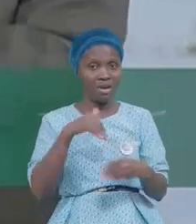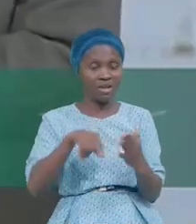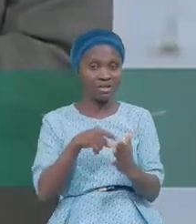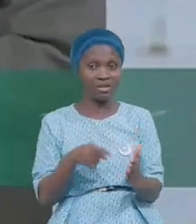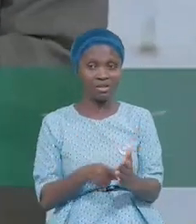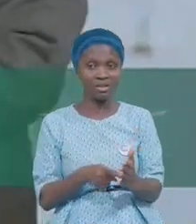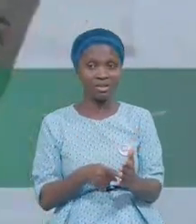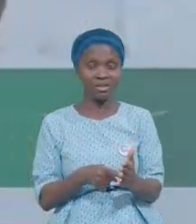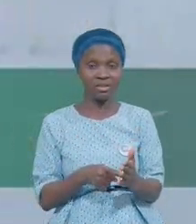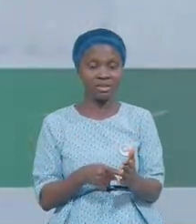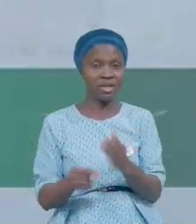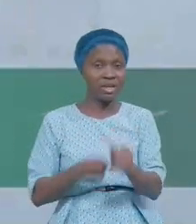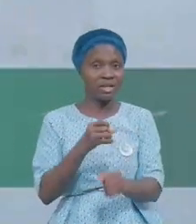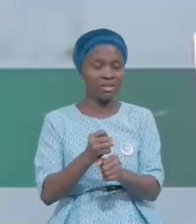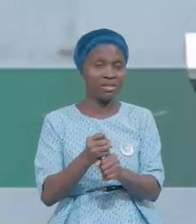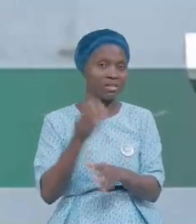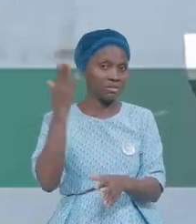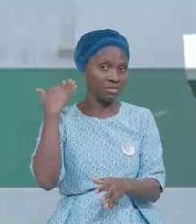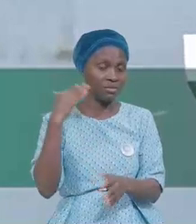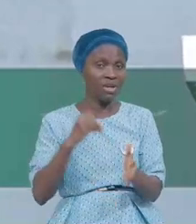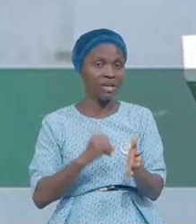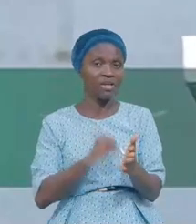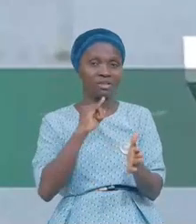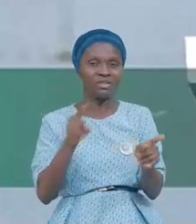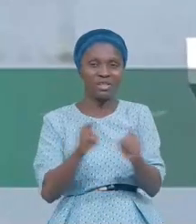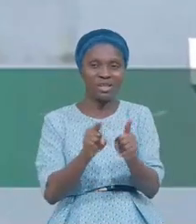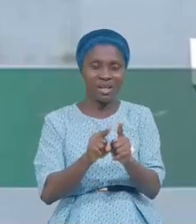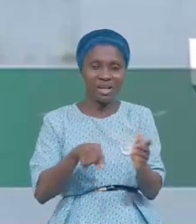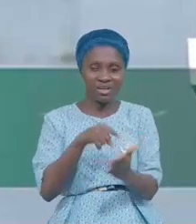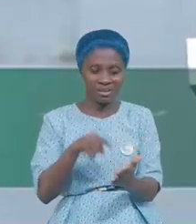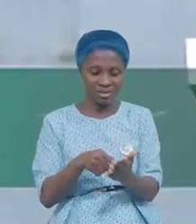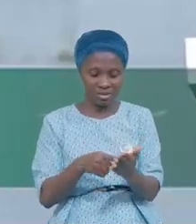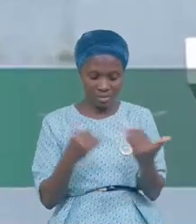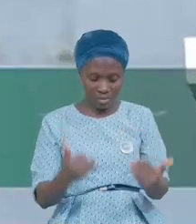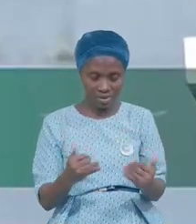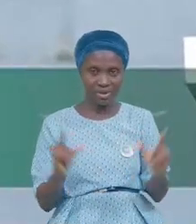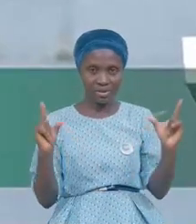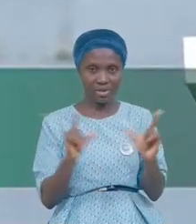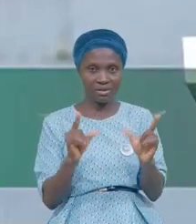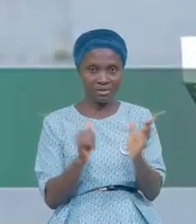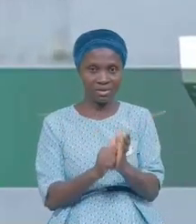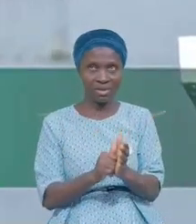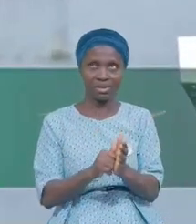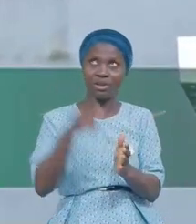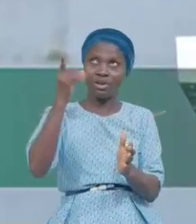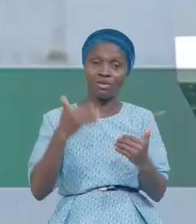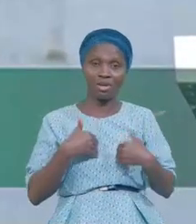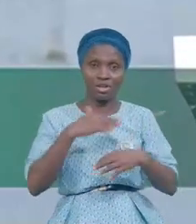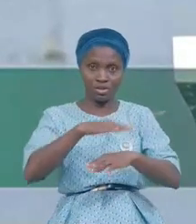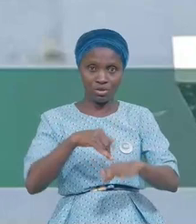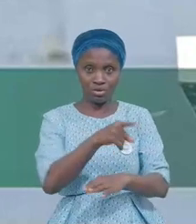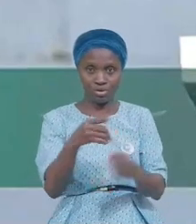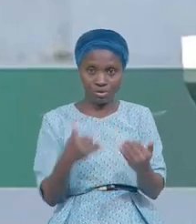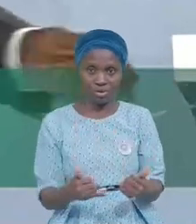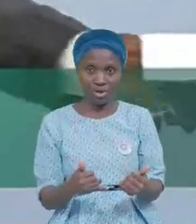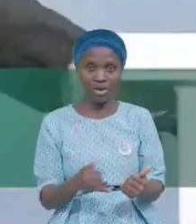dans les années passées, c'est comme c'est que c'est le niveau actuel où Dieu t'a appelé maintenant, tu as besoin d'une